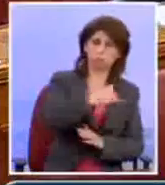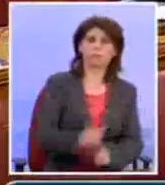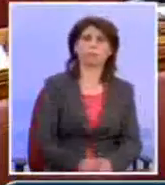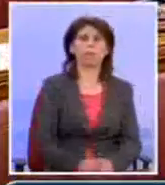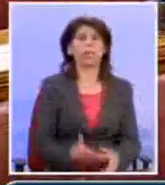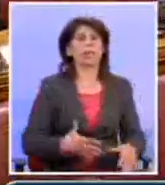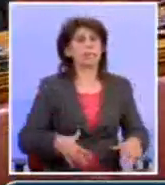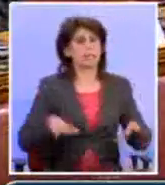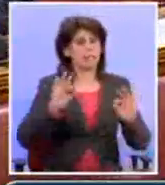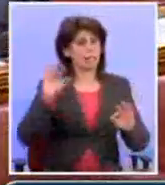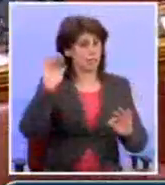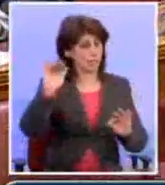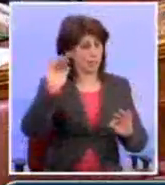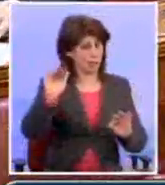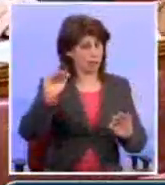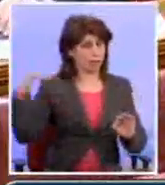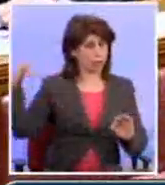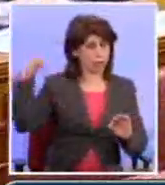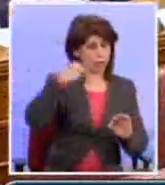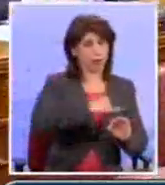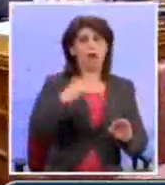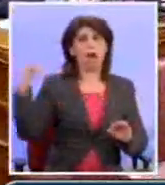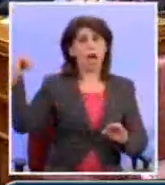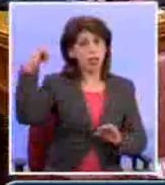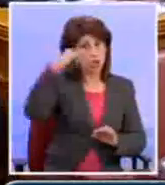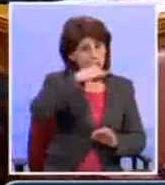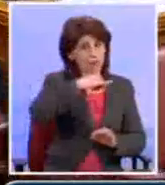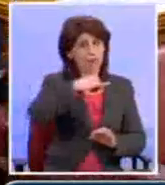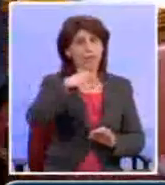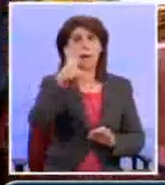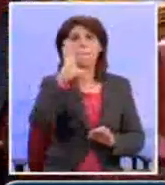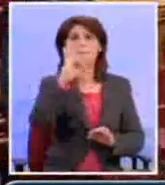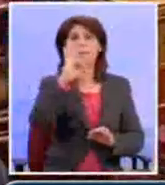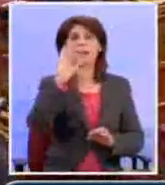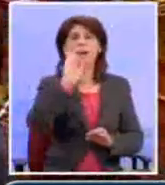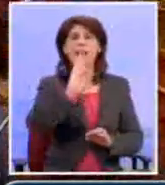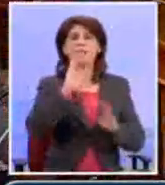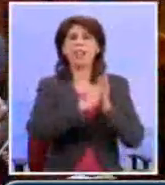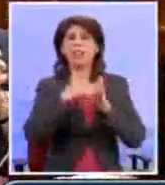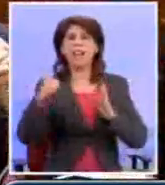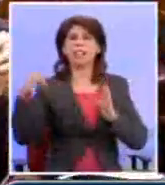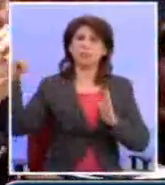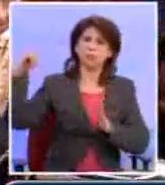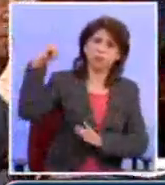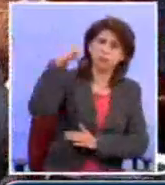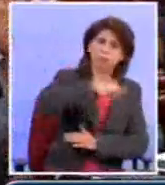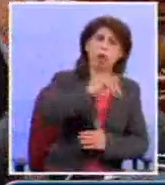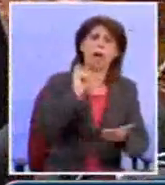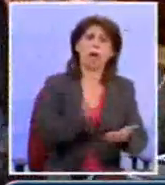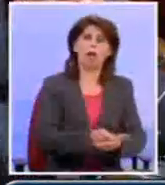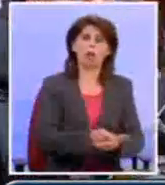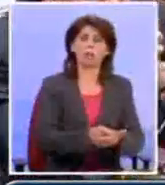στην αρχική παραγγελία τα αεροσκάφη αυτά, τα 50 F-16,